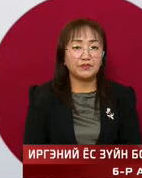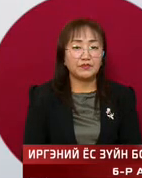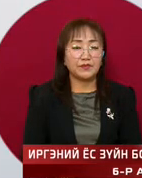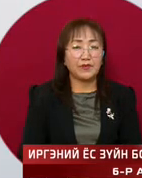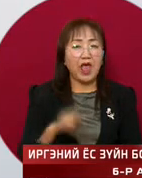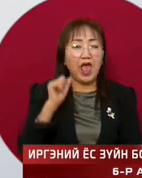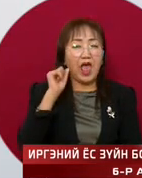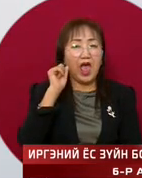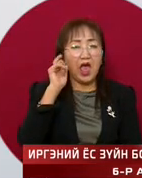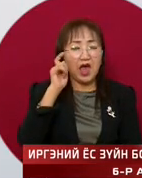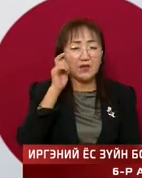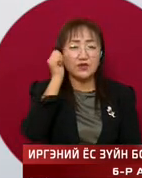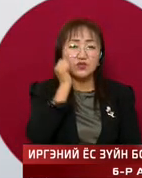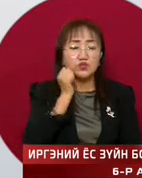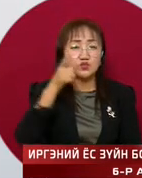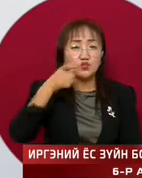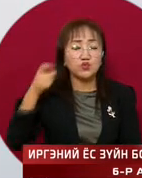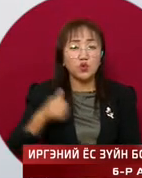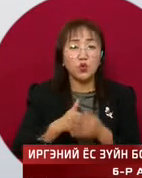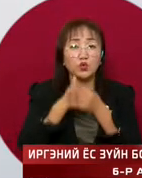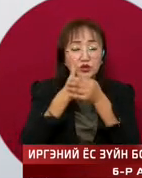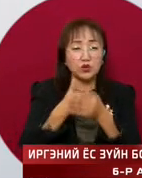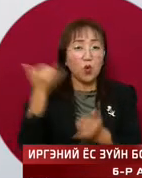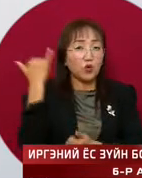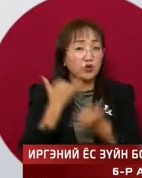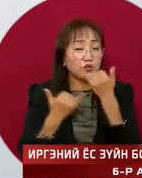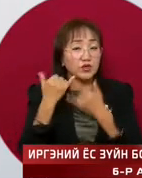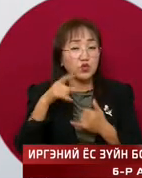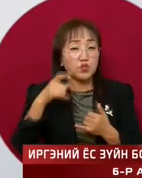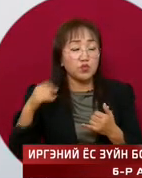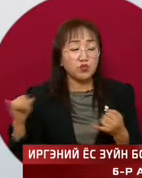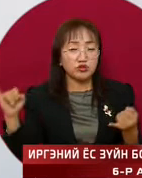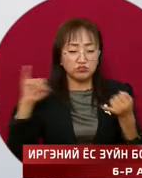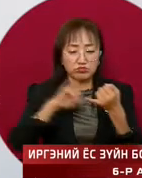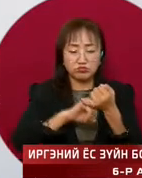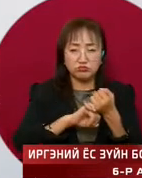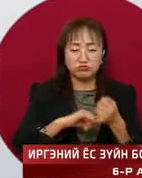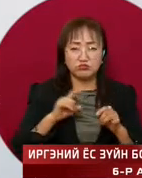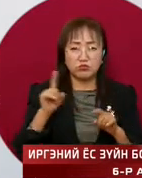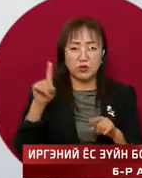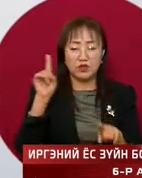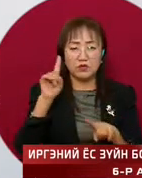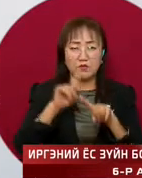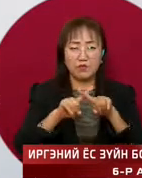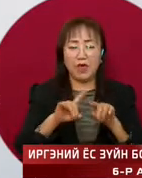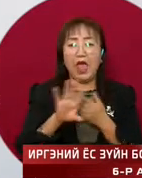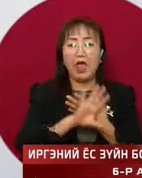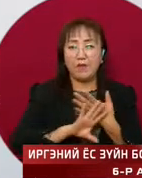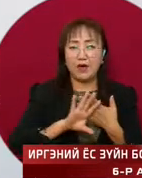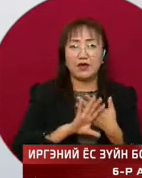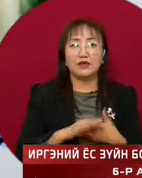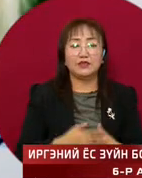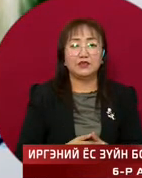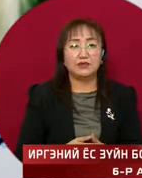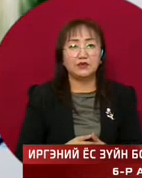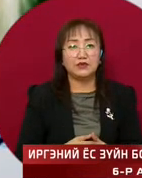Ах захаа хүндэтгэн нэг ураг удмын хүмүүс хоорондоо гэр бүл болохоор сэргийлнэ. Мөн баяр